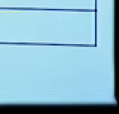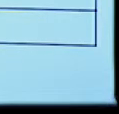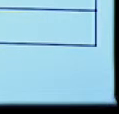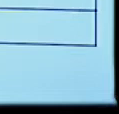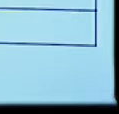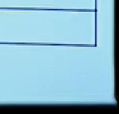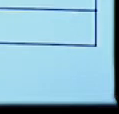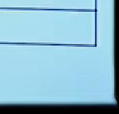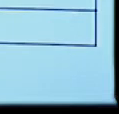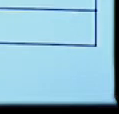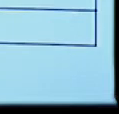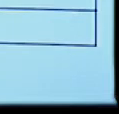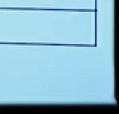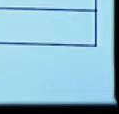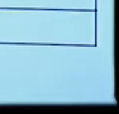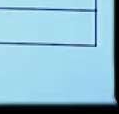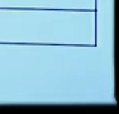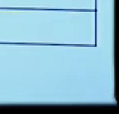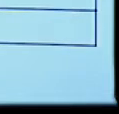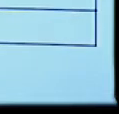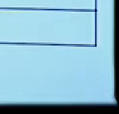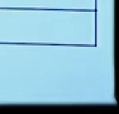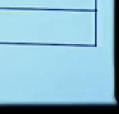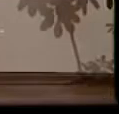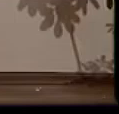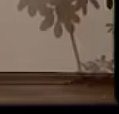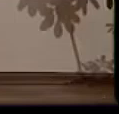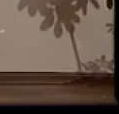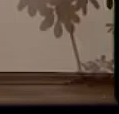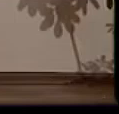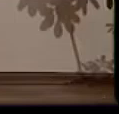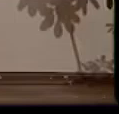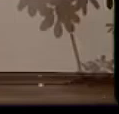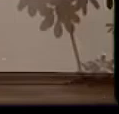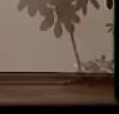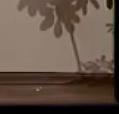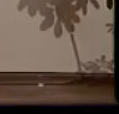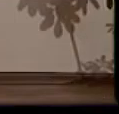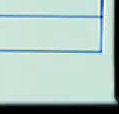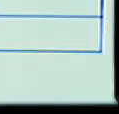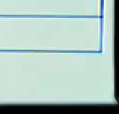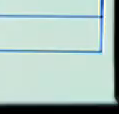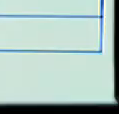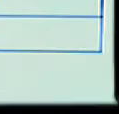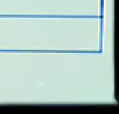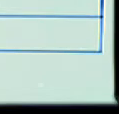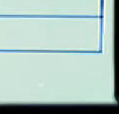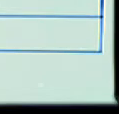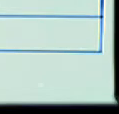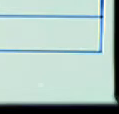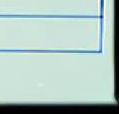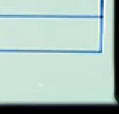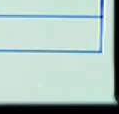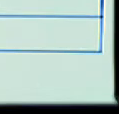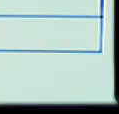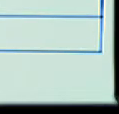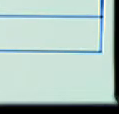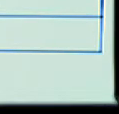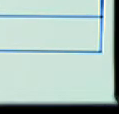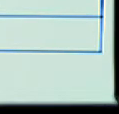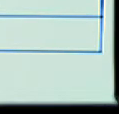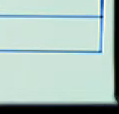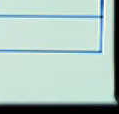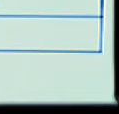xonadon? 5 ta xonasi va 1 ta balkoni bo'lgan. La réponse C, elle va dans